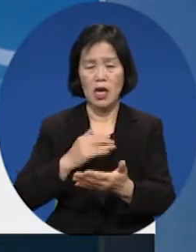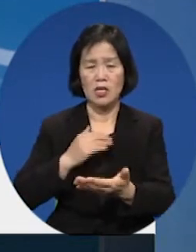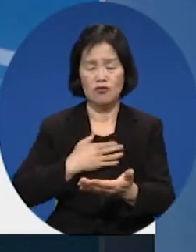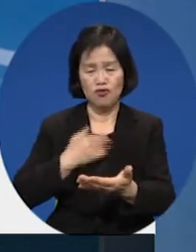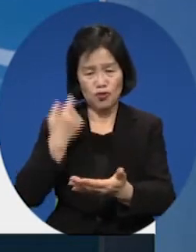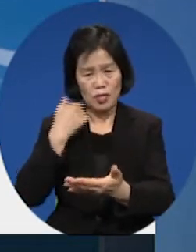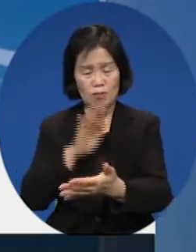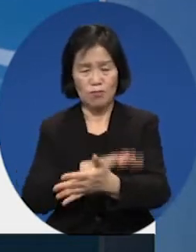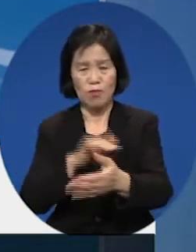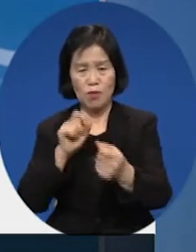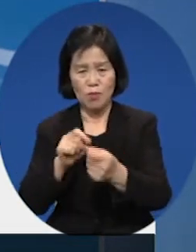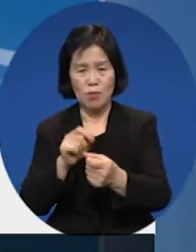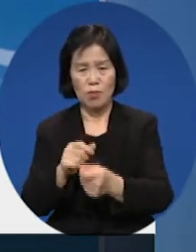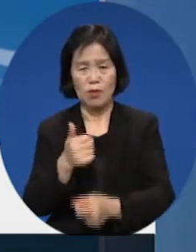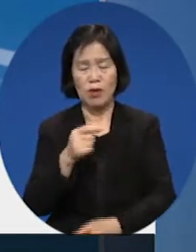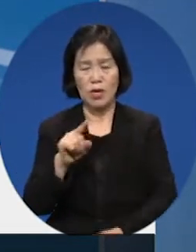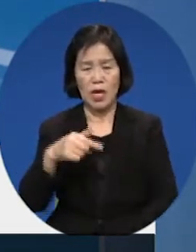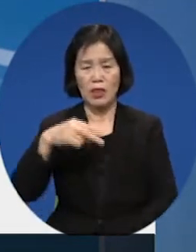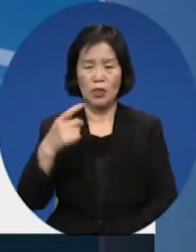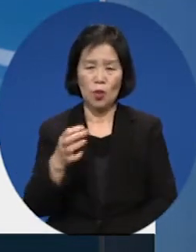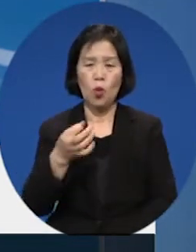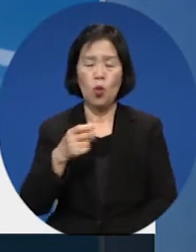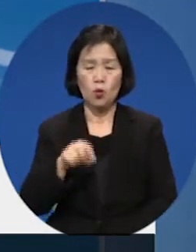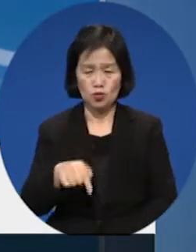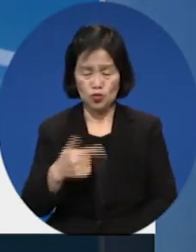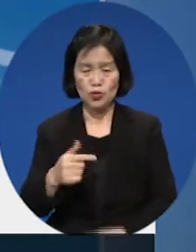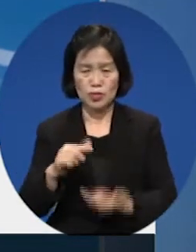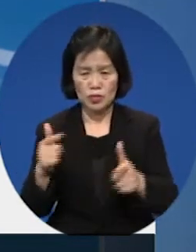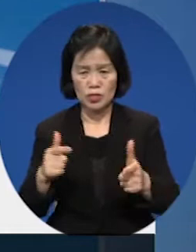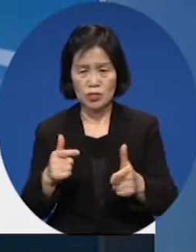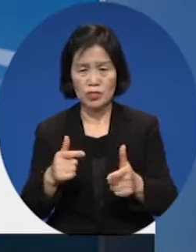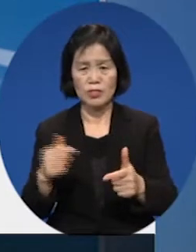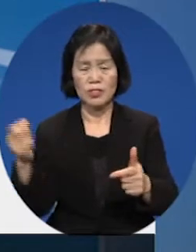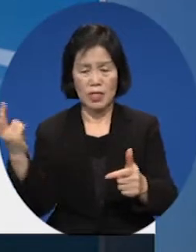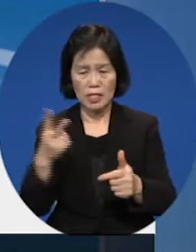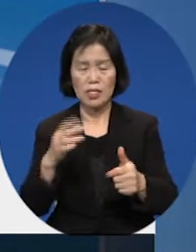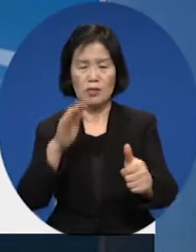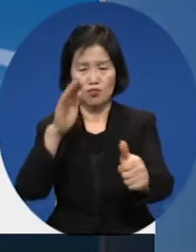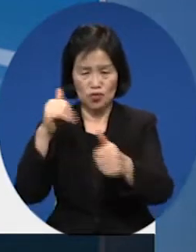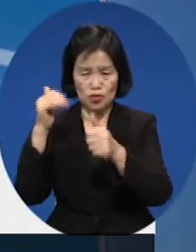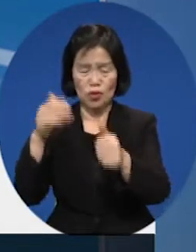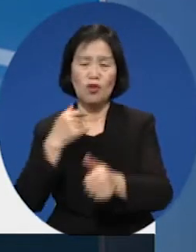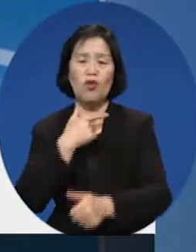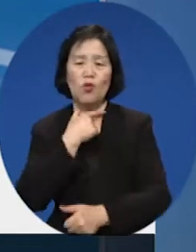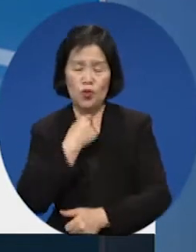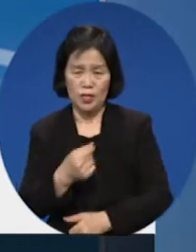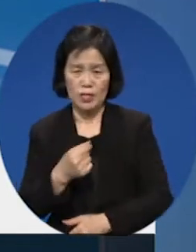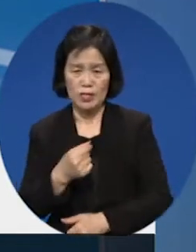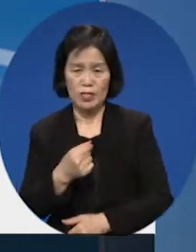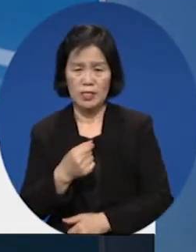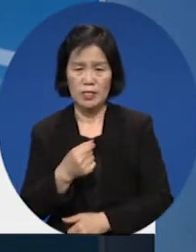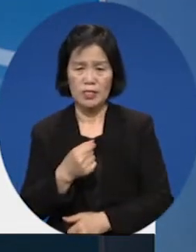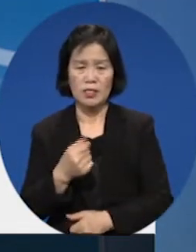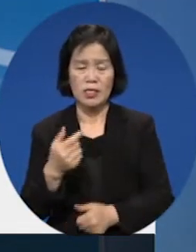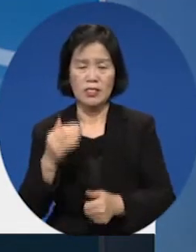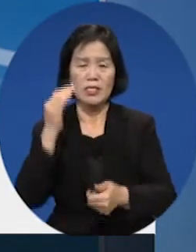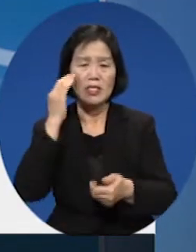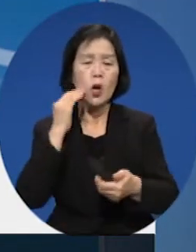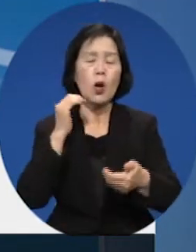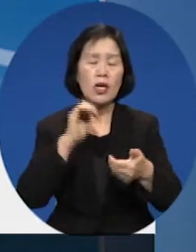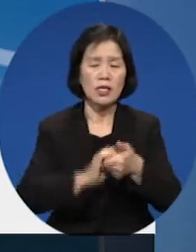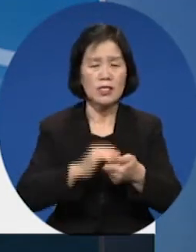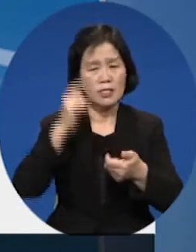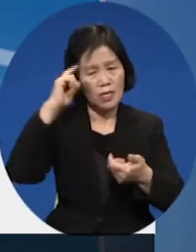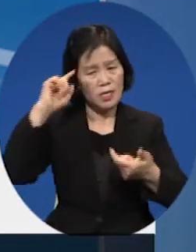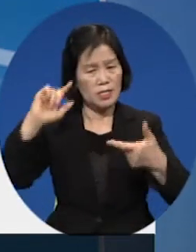해왔던 뭐 예를 들면 한동훈 검사장이 나 이런 사람들이 겠죠 그런 사람들을 다시 불러 드리기를 원했던 것 같은데 어 청와대에서는 암만 생각이